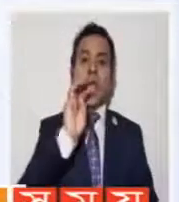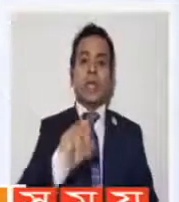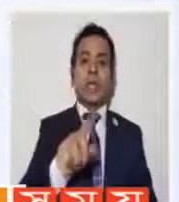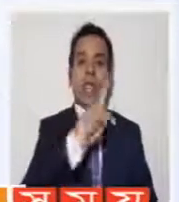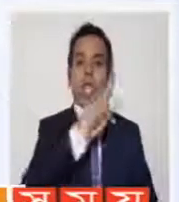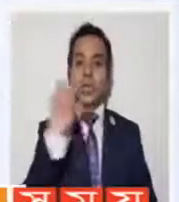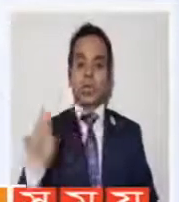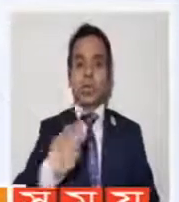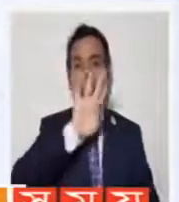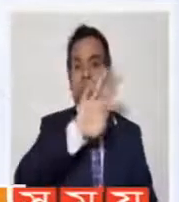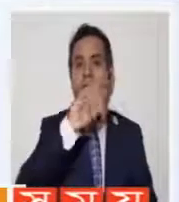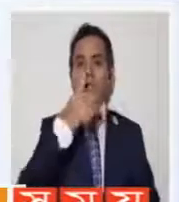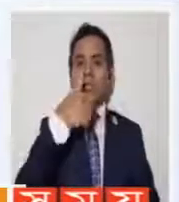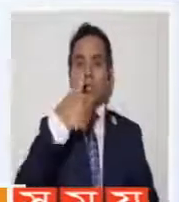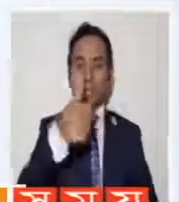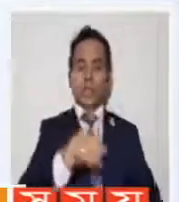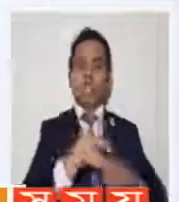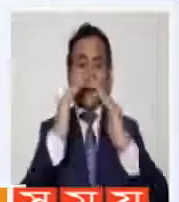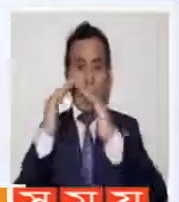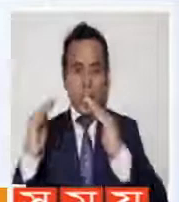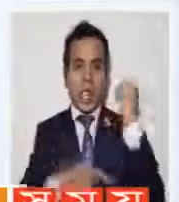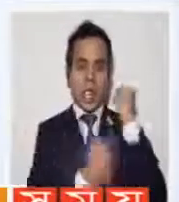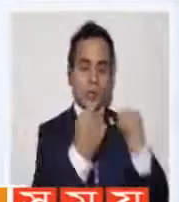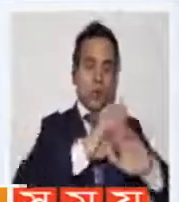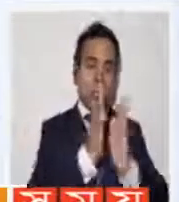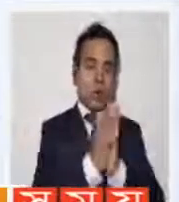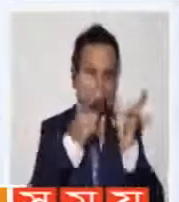১৬৭৫০৪জন। বর্তমানে কোয়ারেন্টাইনে আছেন